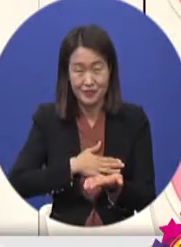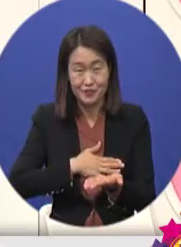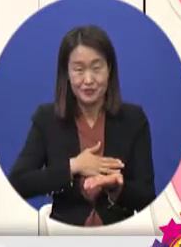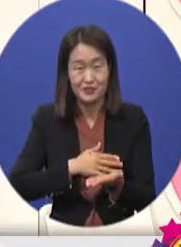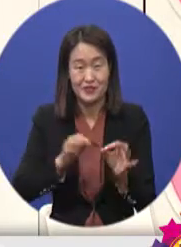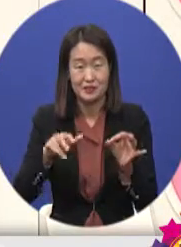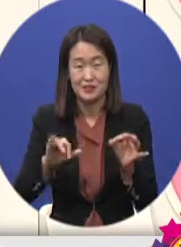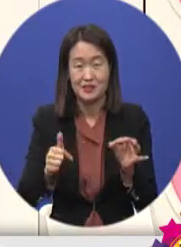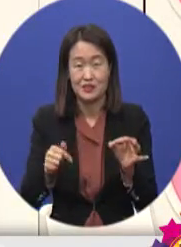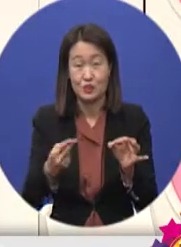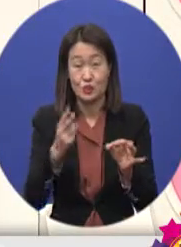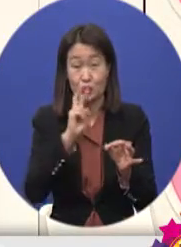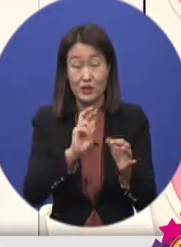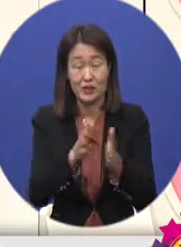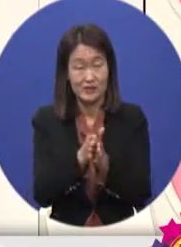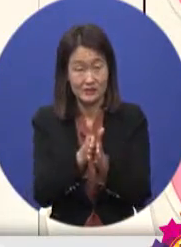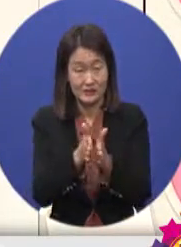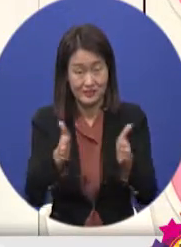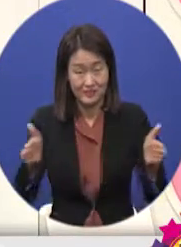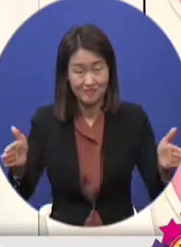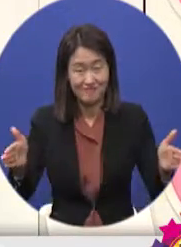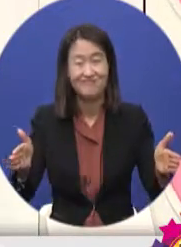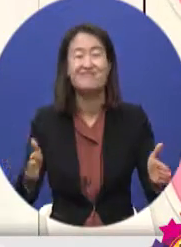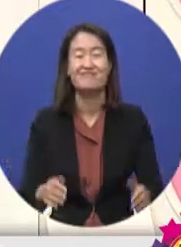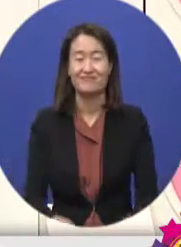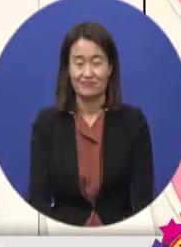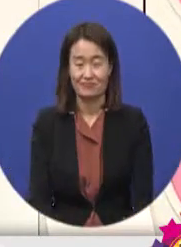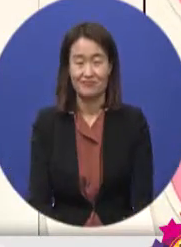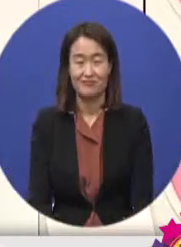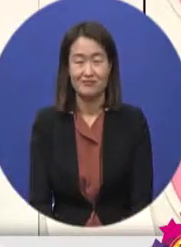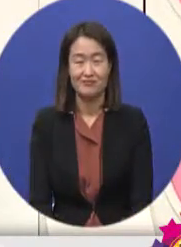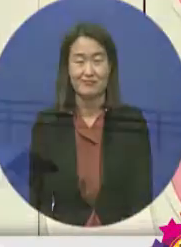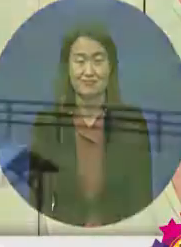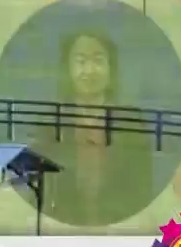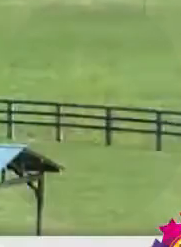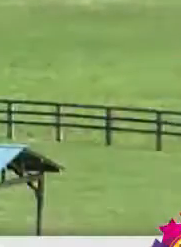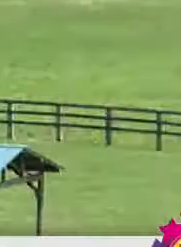모시겠습니다. 김진교 씨가 부릅니다. 감나무 꼴.